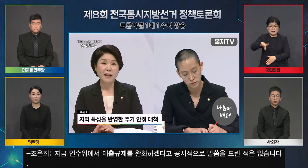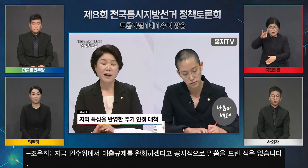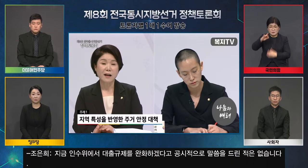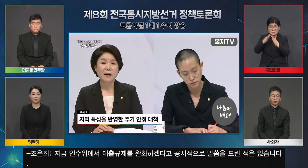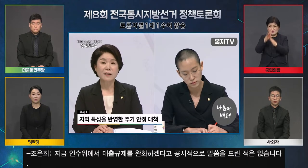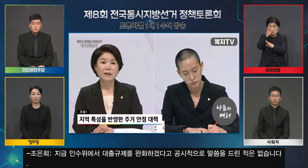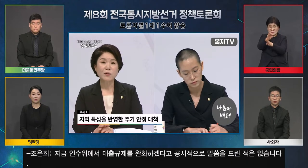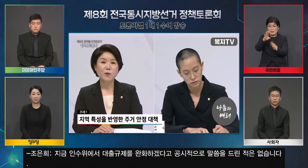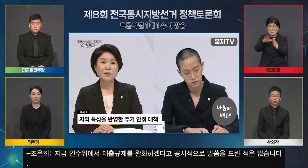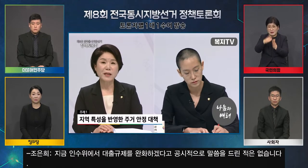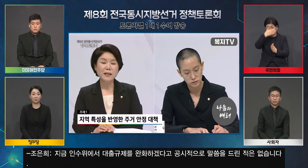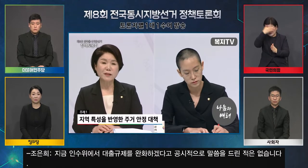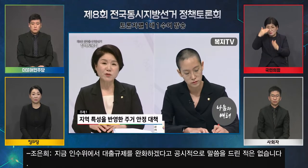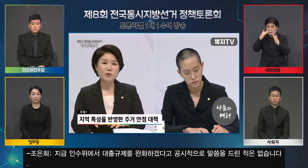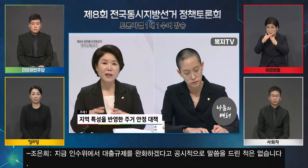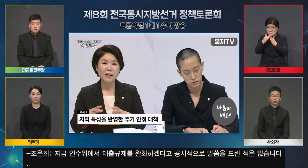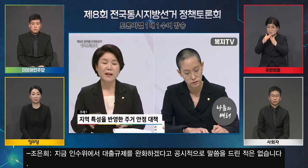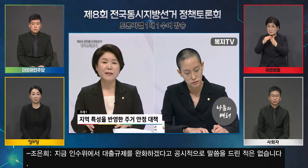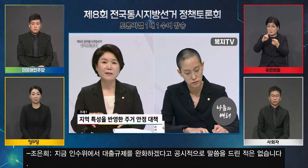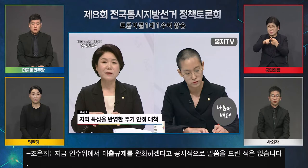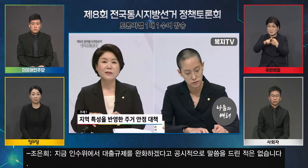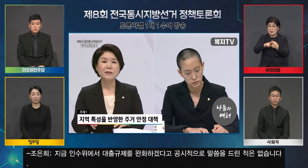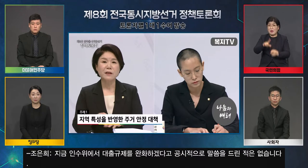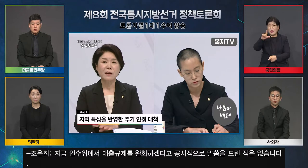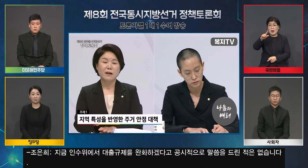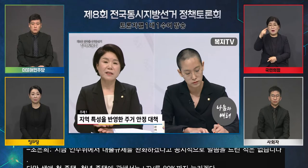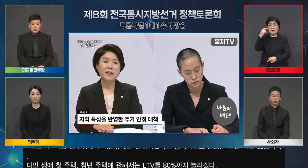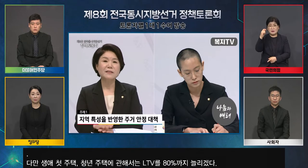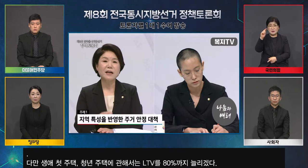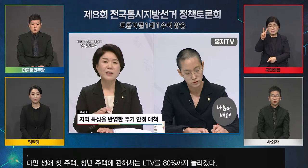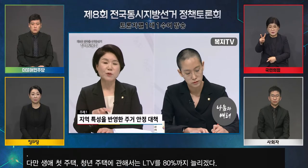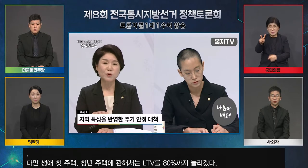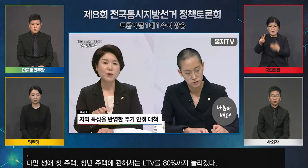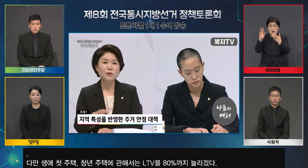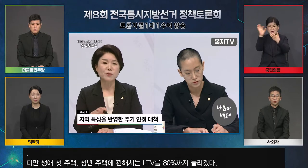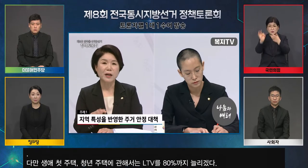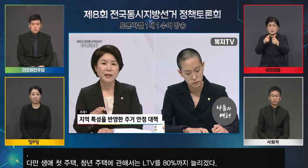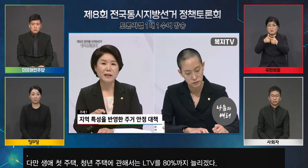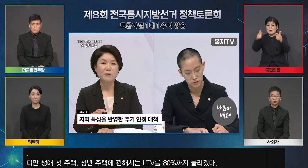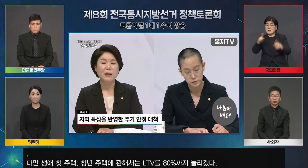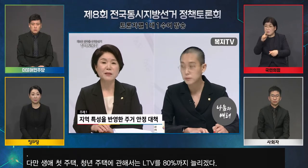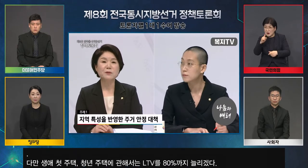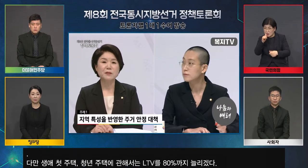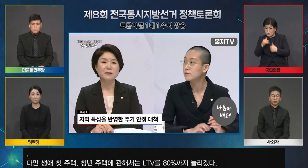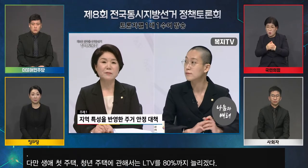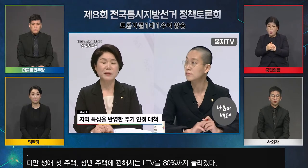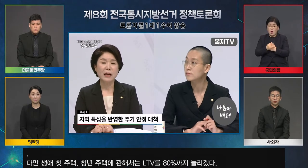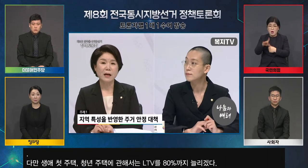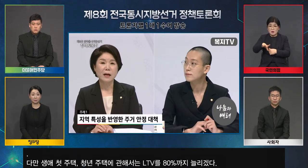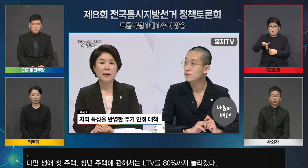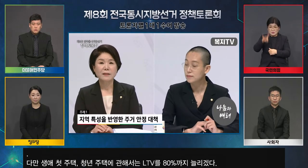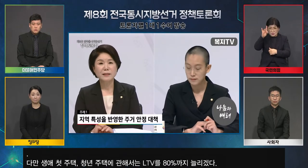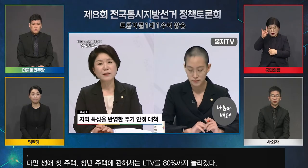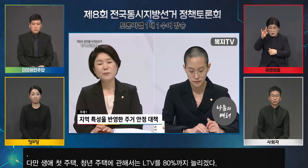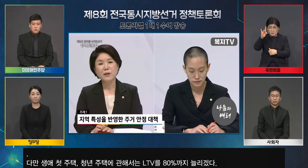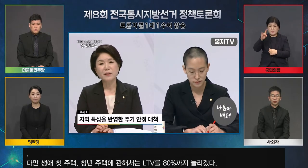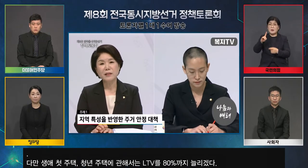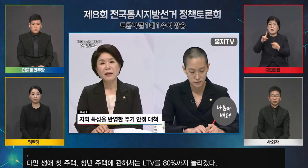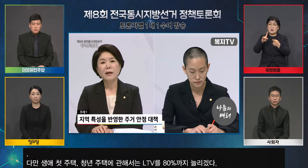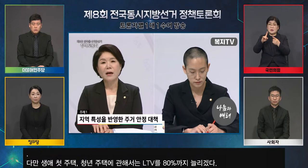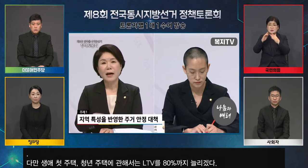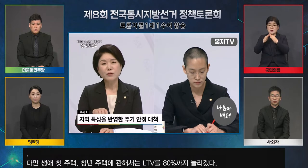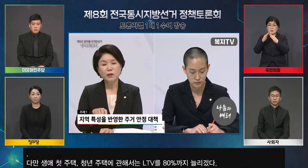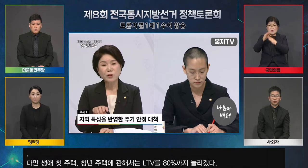늘리겠다. 그리고 생애 첫 주택에 관해서는 DSR도 유동적으로 하겠다는 말씀을 드렸습니다. 지금